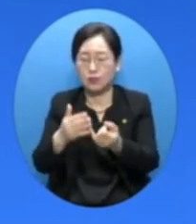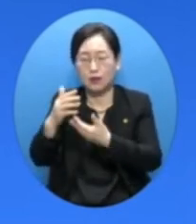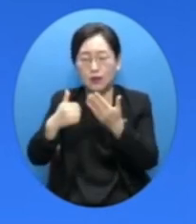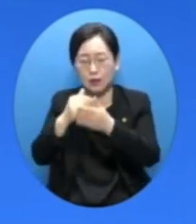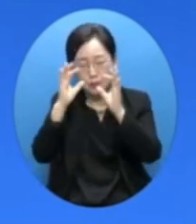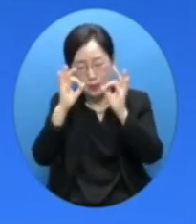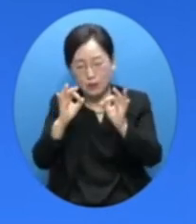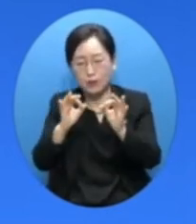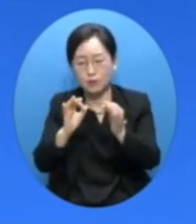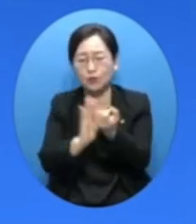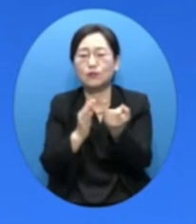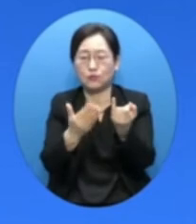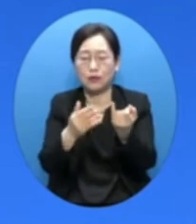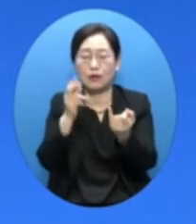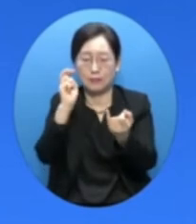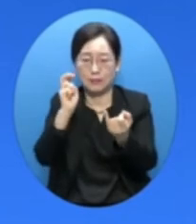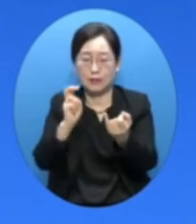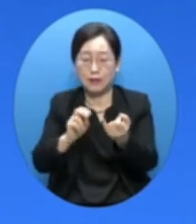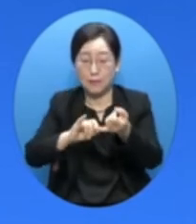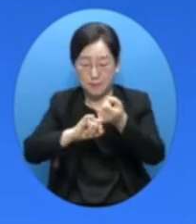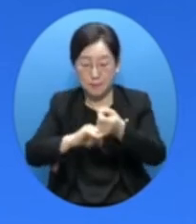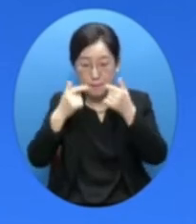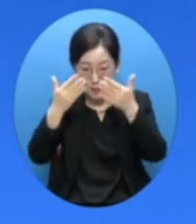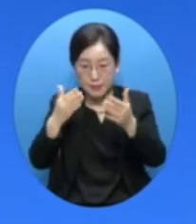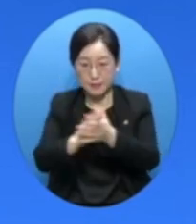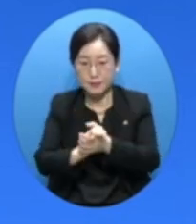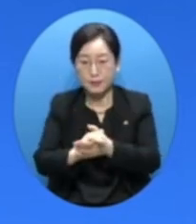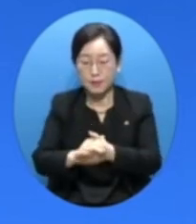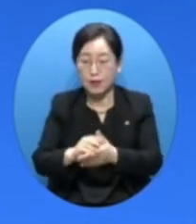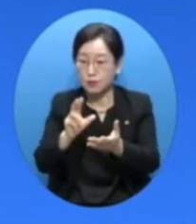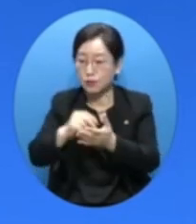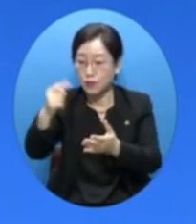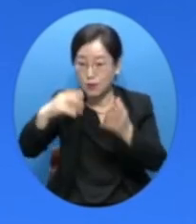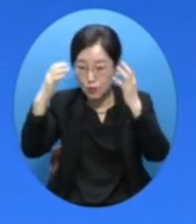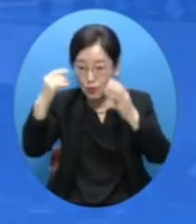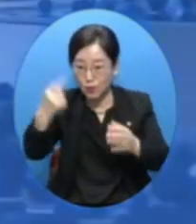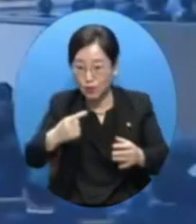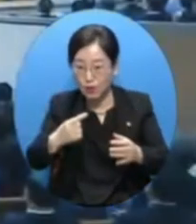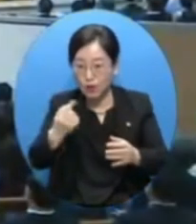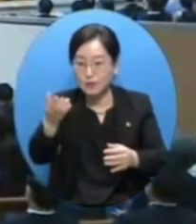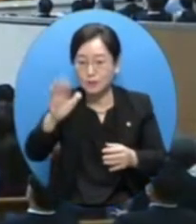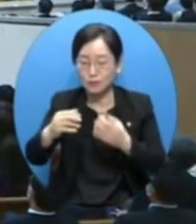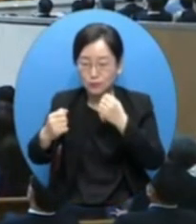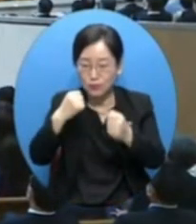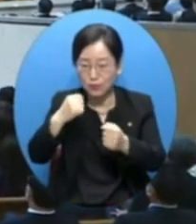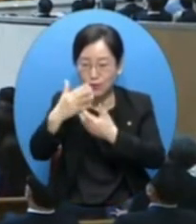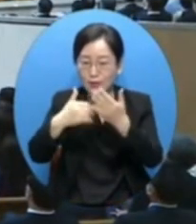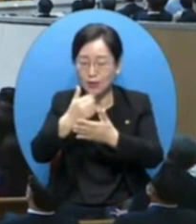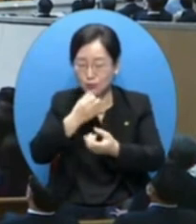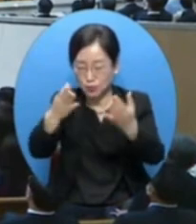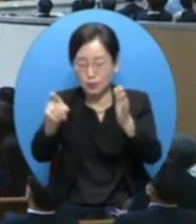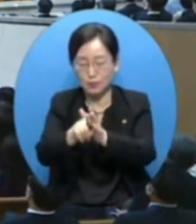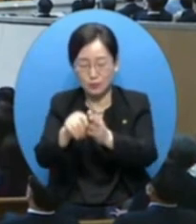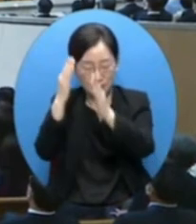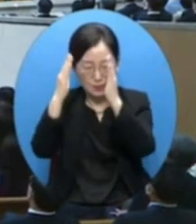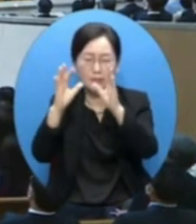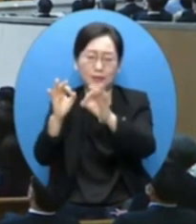어떤 고난이 다가와도 문제가 다가와도 그 고난 뒤에 다가올 하나님의 축복을 믿음으로 바라봐야 되는 것입니다.